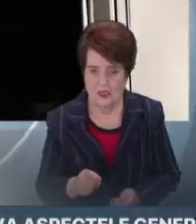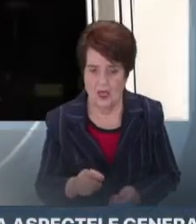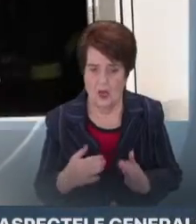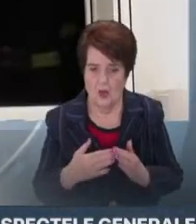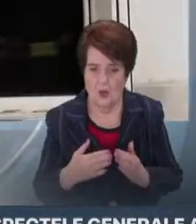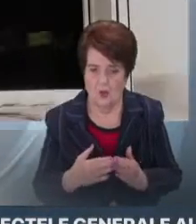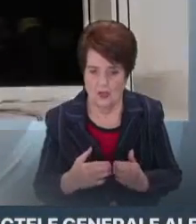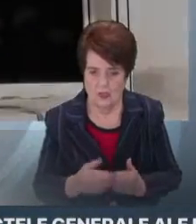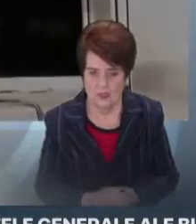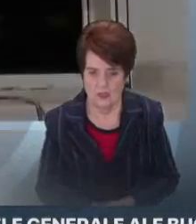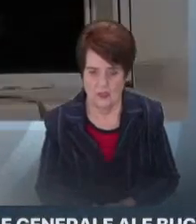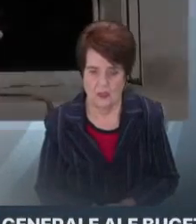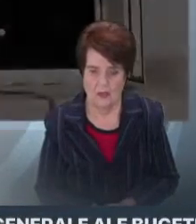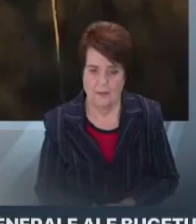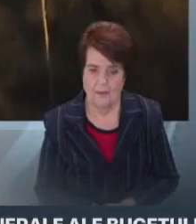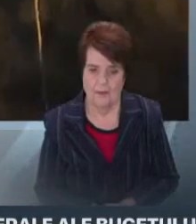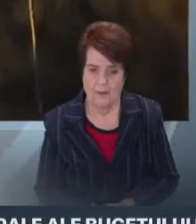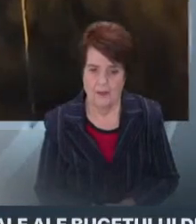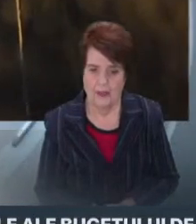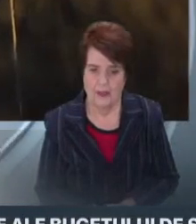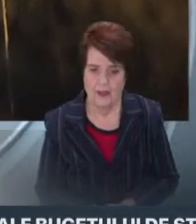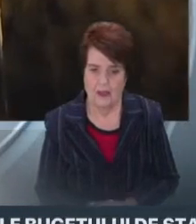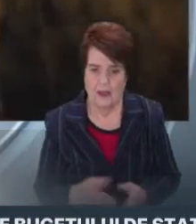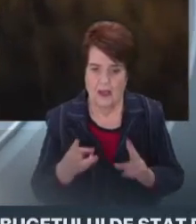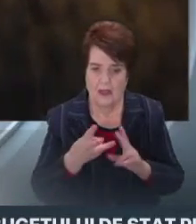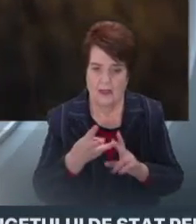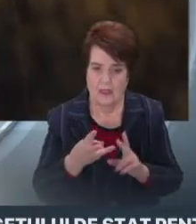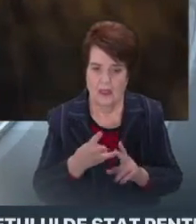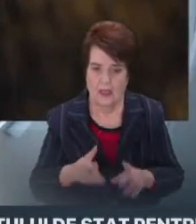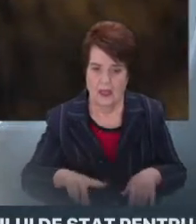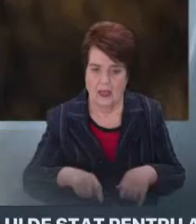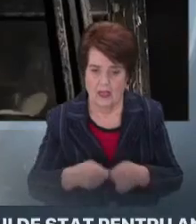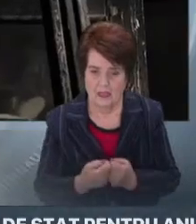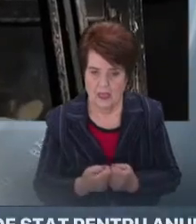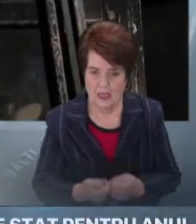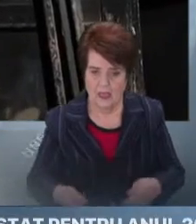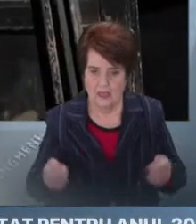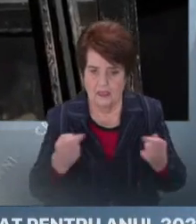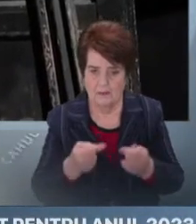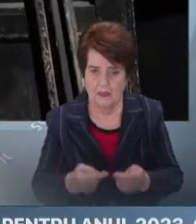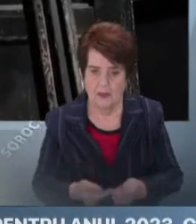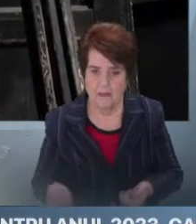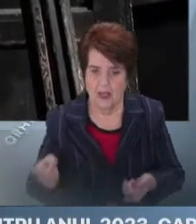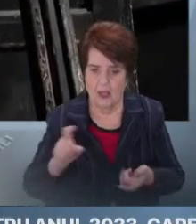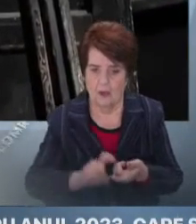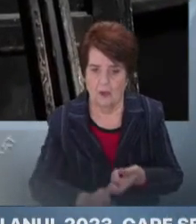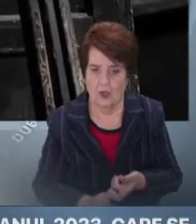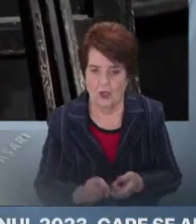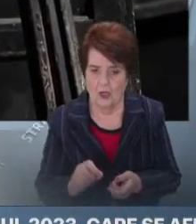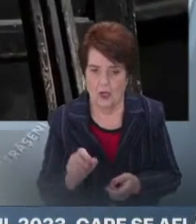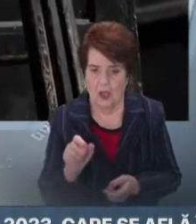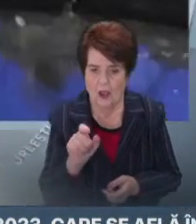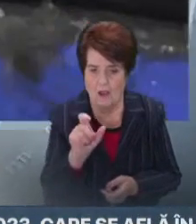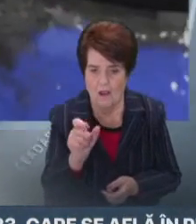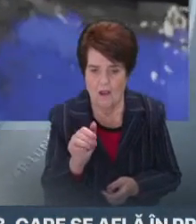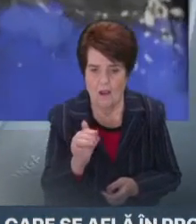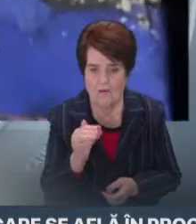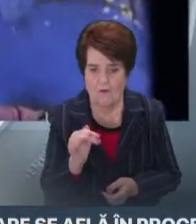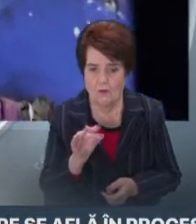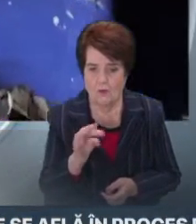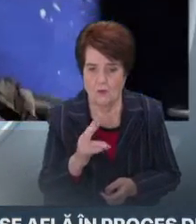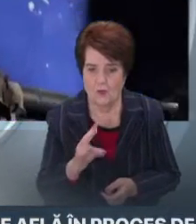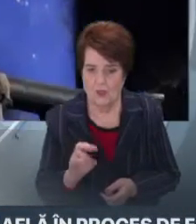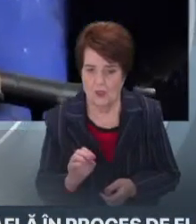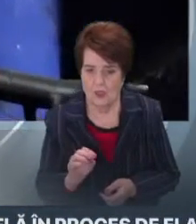în locuință, în blocul locativ. O a treia încălcare care se stabilește este conectarea furtunului prin metode artizanale. Deci